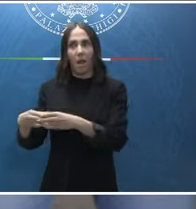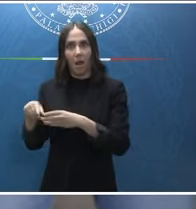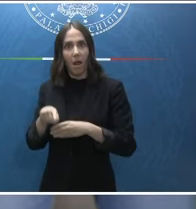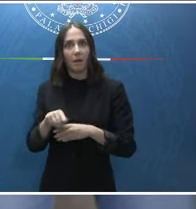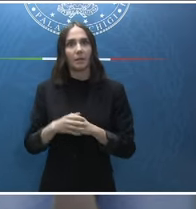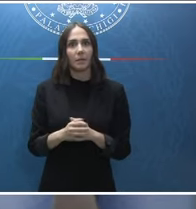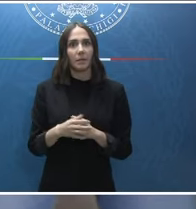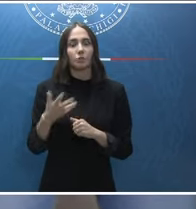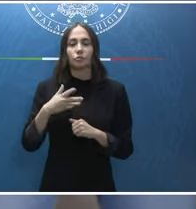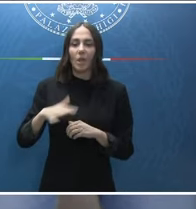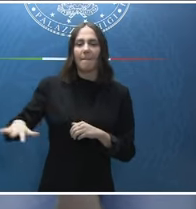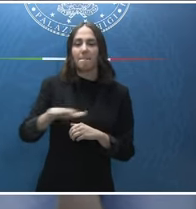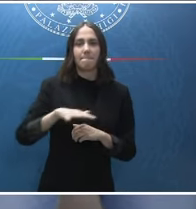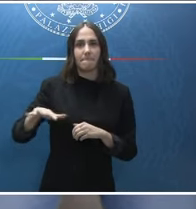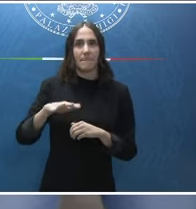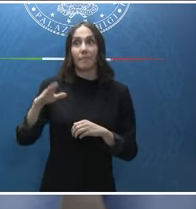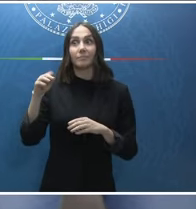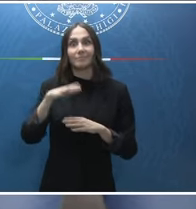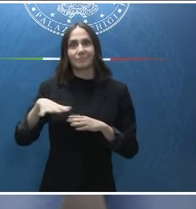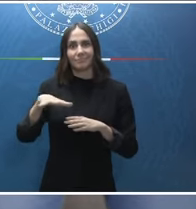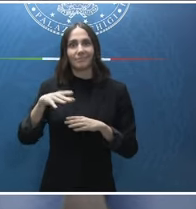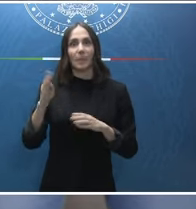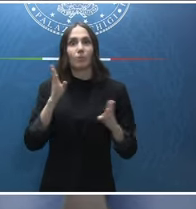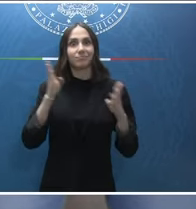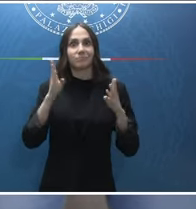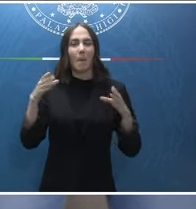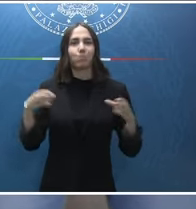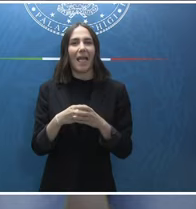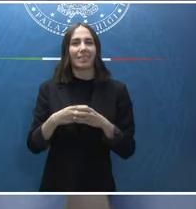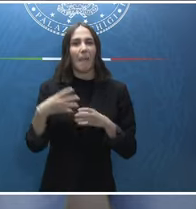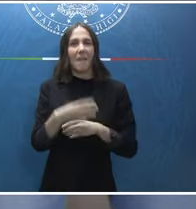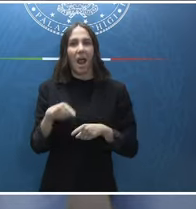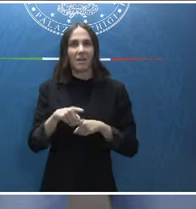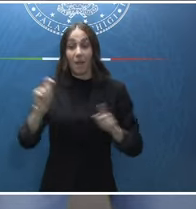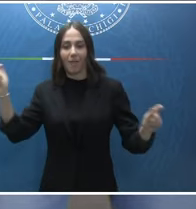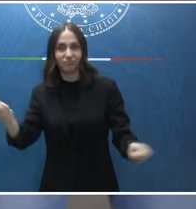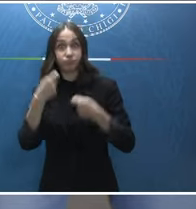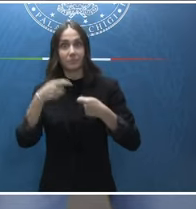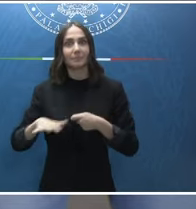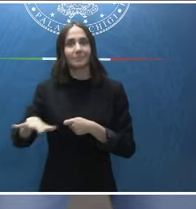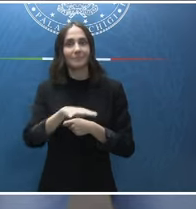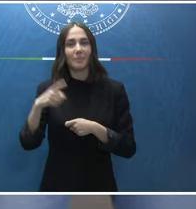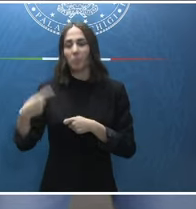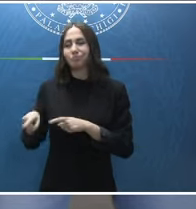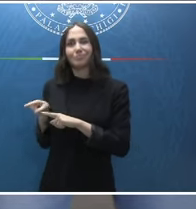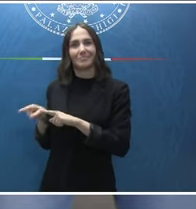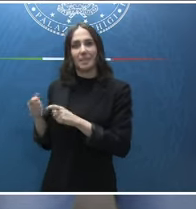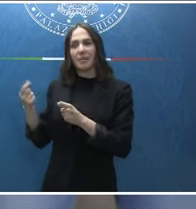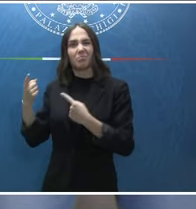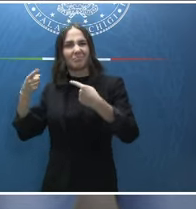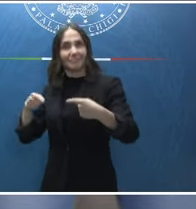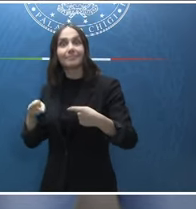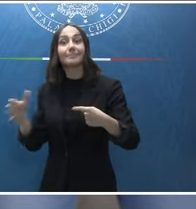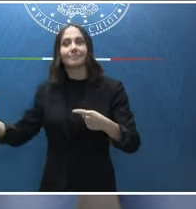bene confiscato alla mala, alla banda della Magliana, va in giro con un furgone incredibile dove illumina le